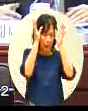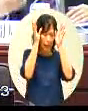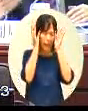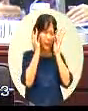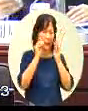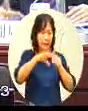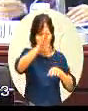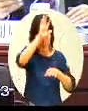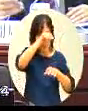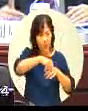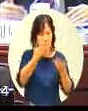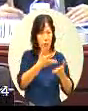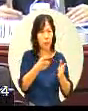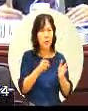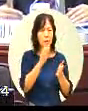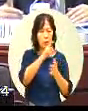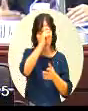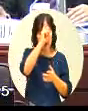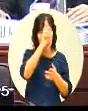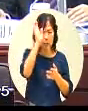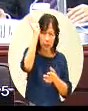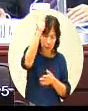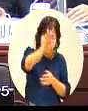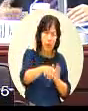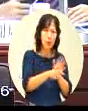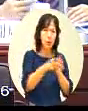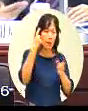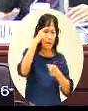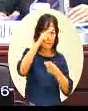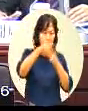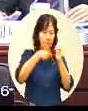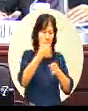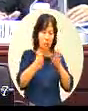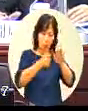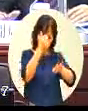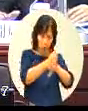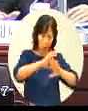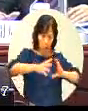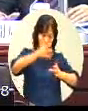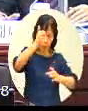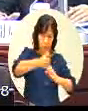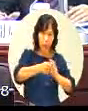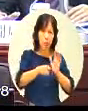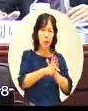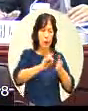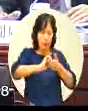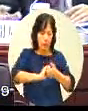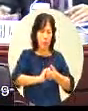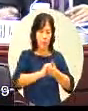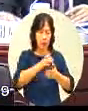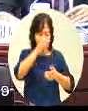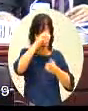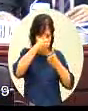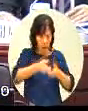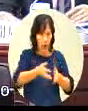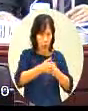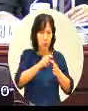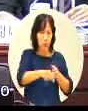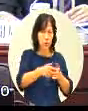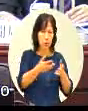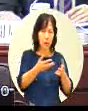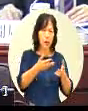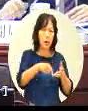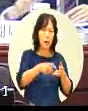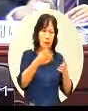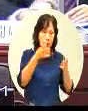题。我也希望未来，如果民进党有机会执政，一定要重视这种热